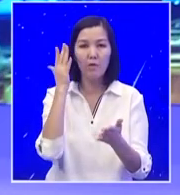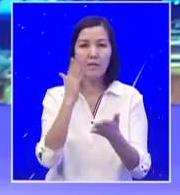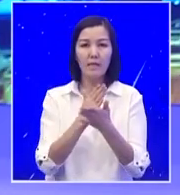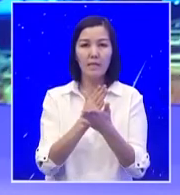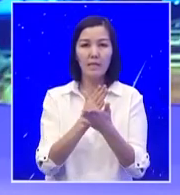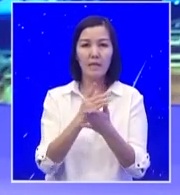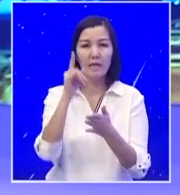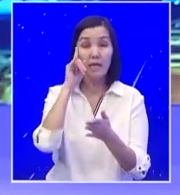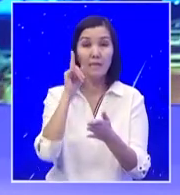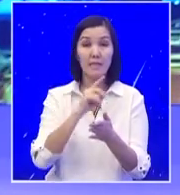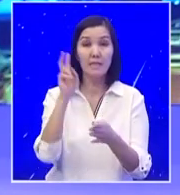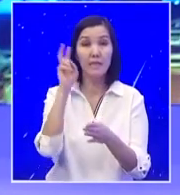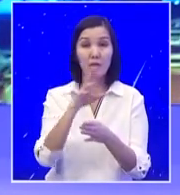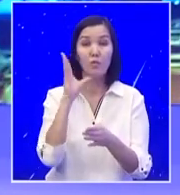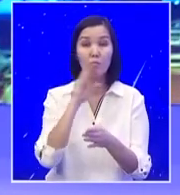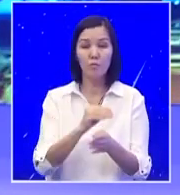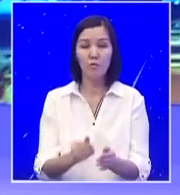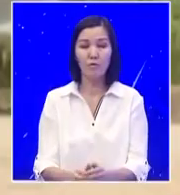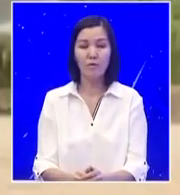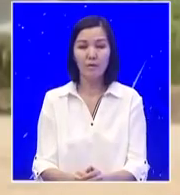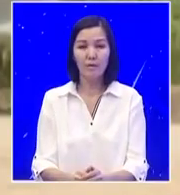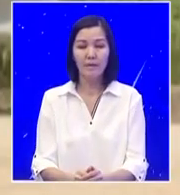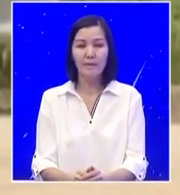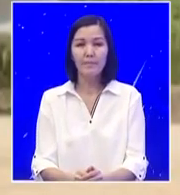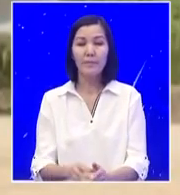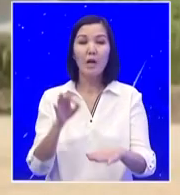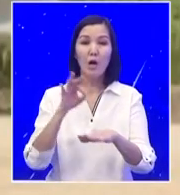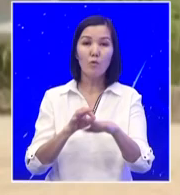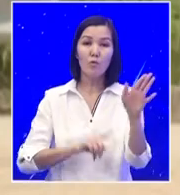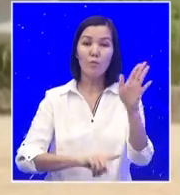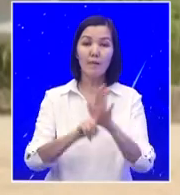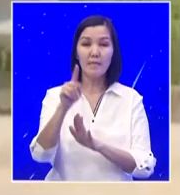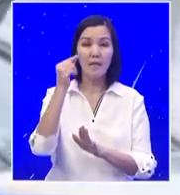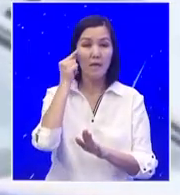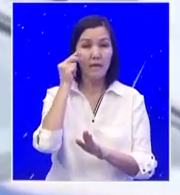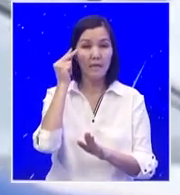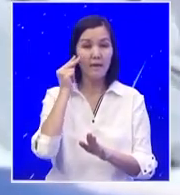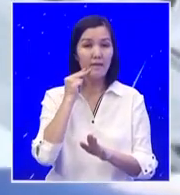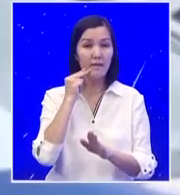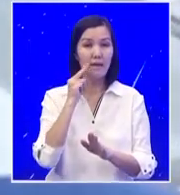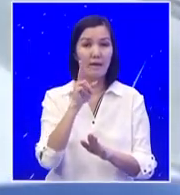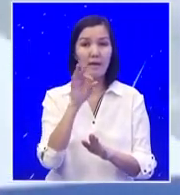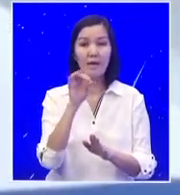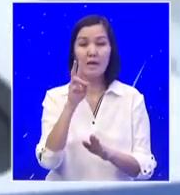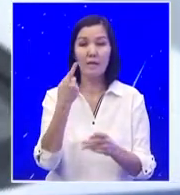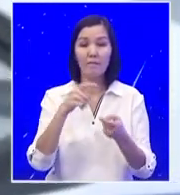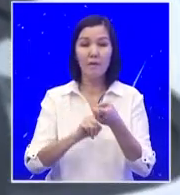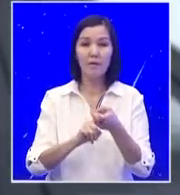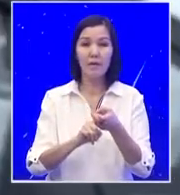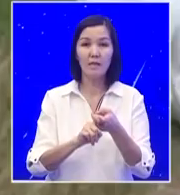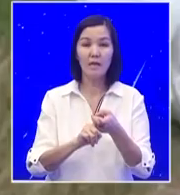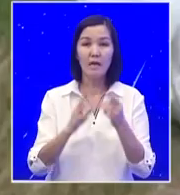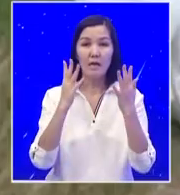індет Қазақстанға келуі мүмкін бе? Індет басталған Қытайда коронавирус жұқтырғандар мен қайтыс болғандар саны